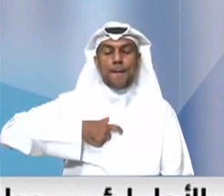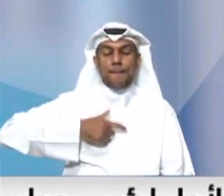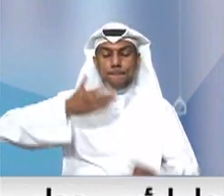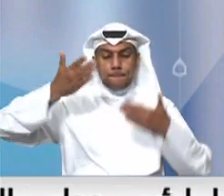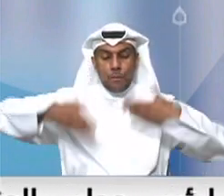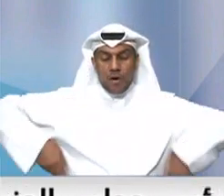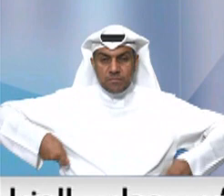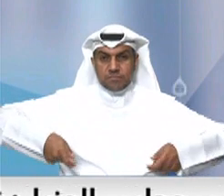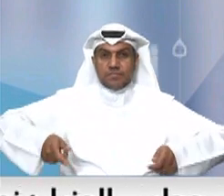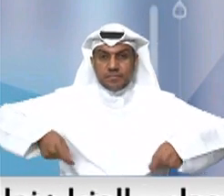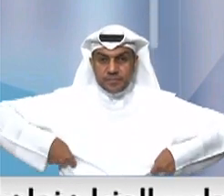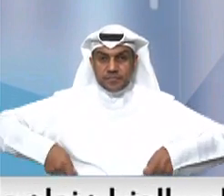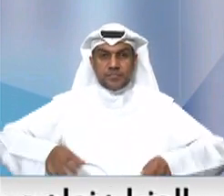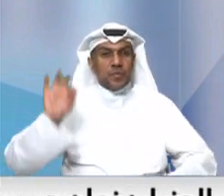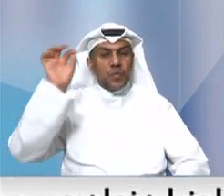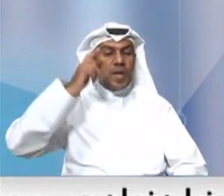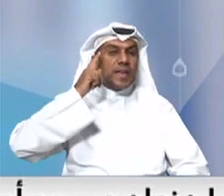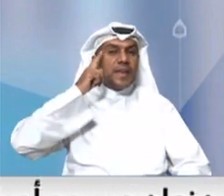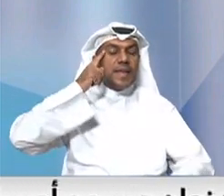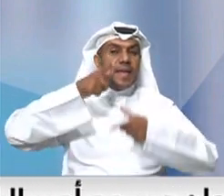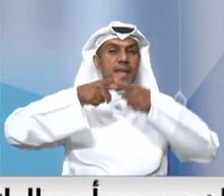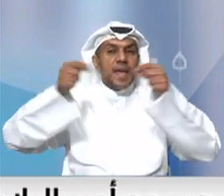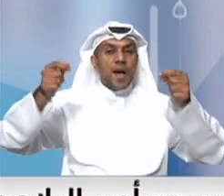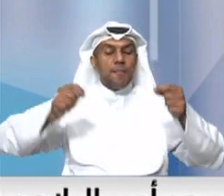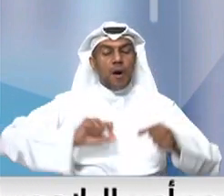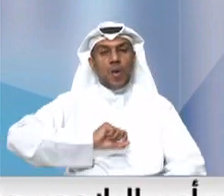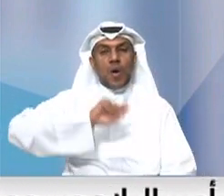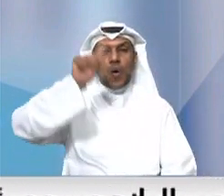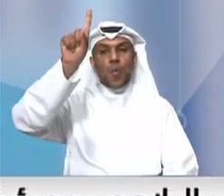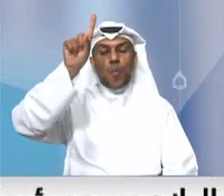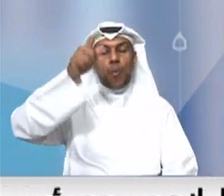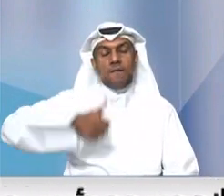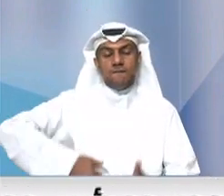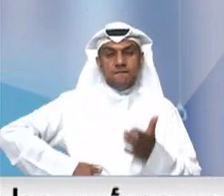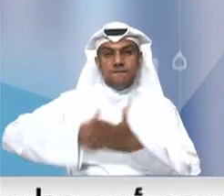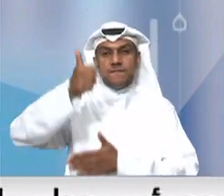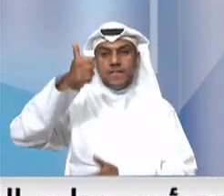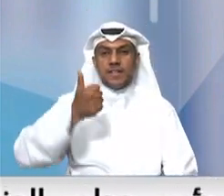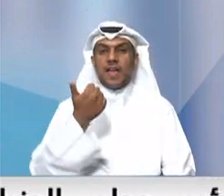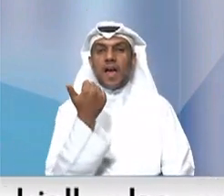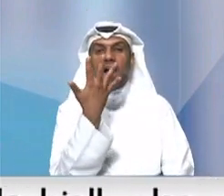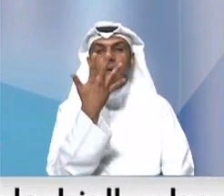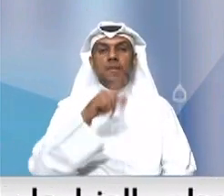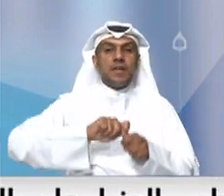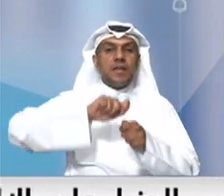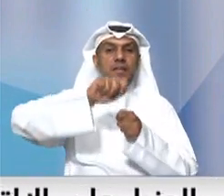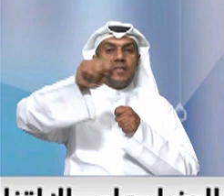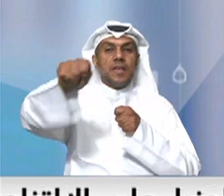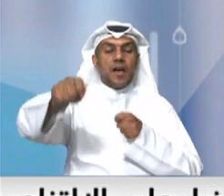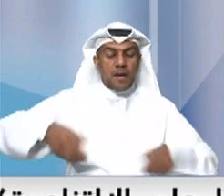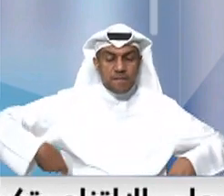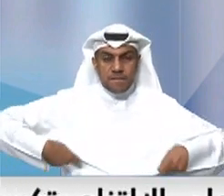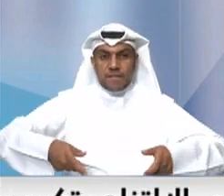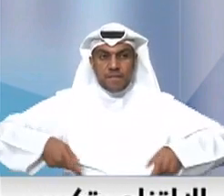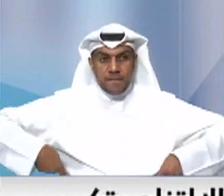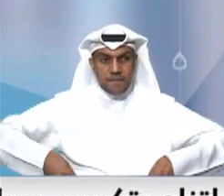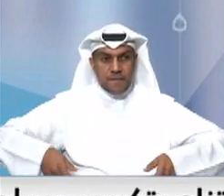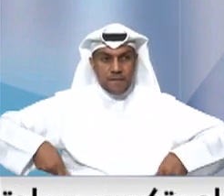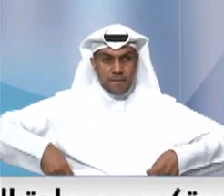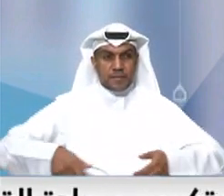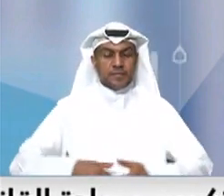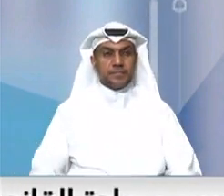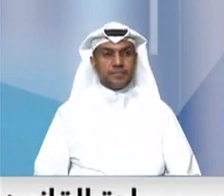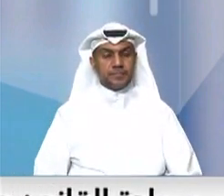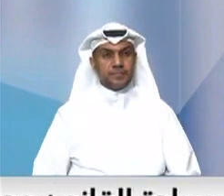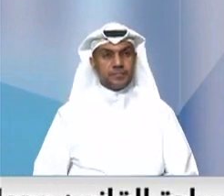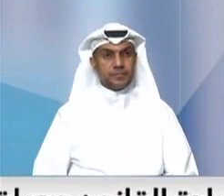المتواصله حاليا في اليابان بعد فوزه بالمركز الاول لسباق 5000 مترا عدوا على الكراسي المتحركه